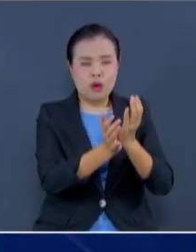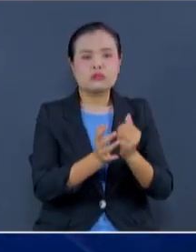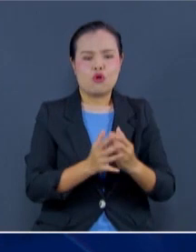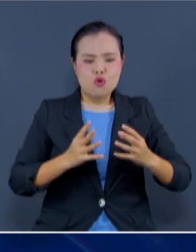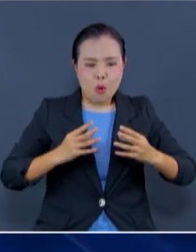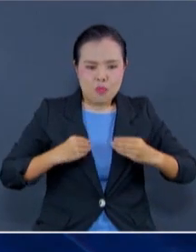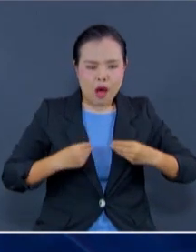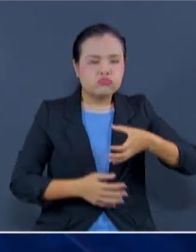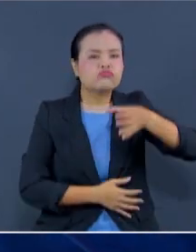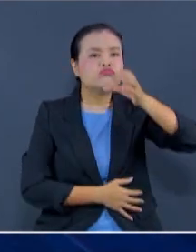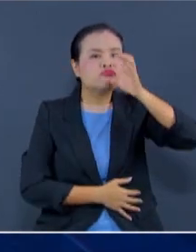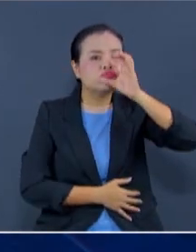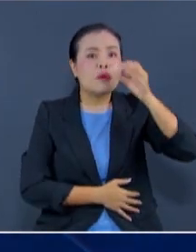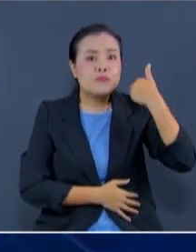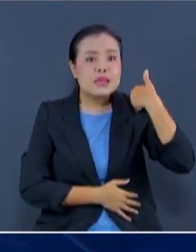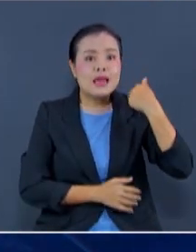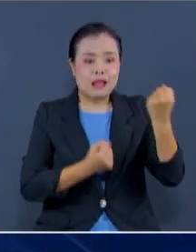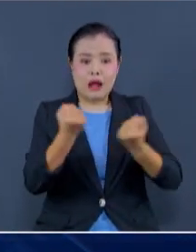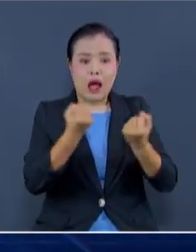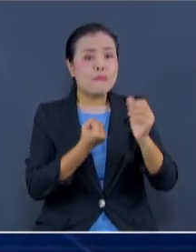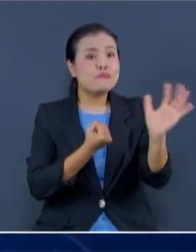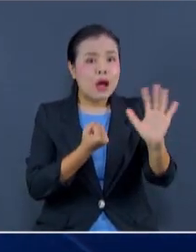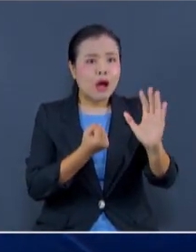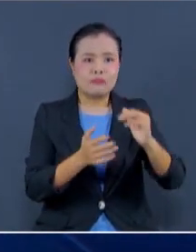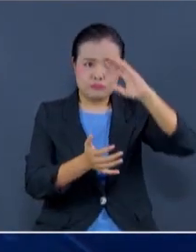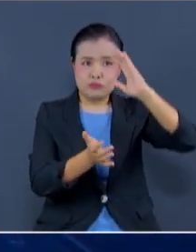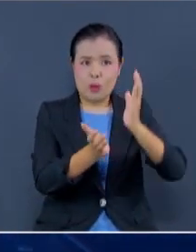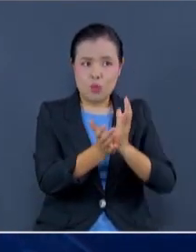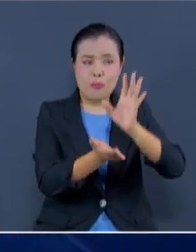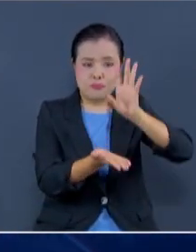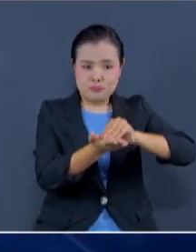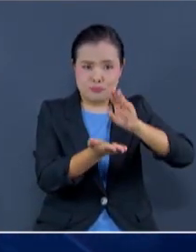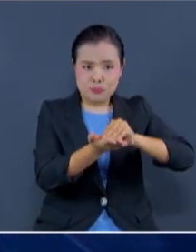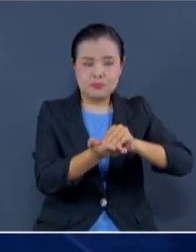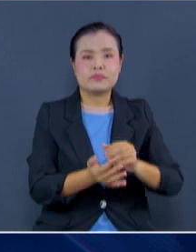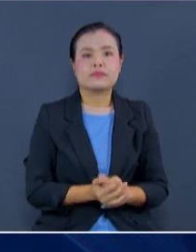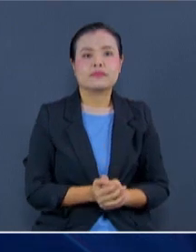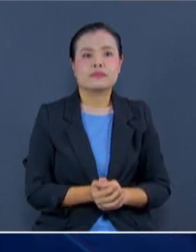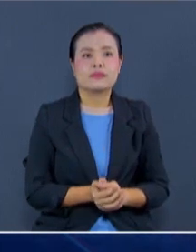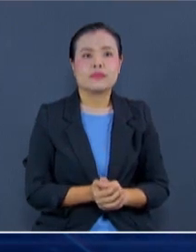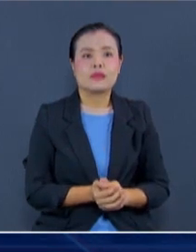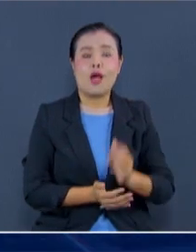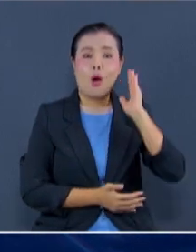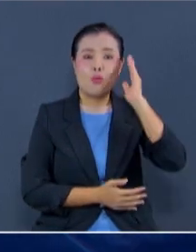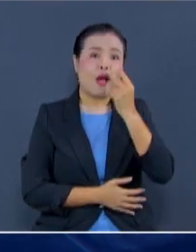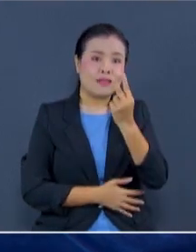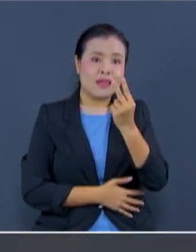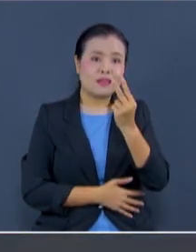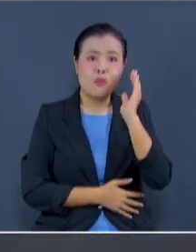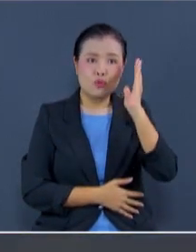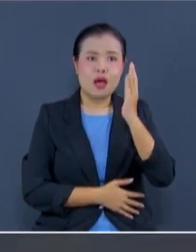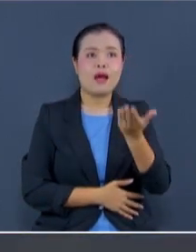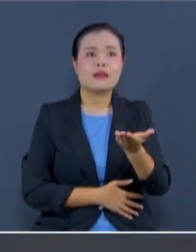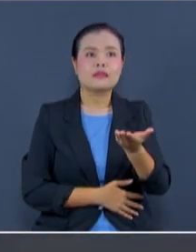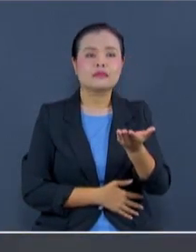รับว่าดื่มมาแต่ไม่ได้ขับขี่ตำรวจก็ลงบันทึกประจำวันเอาไว้ซึ่งชายที่อยู่ในคลิปคือนายปัตต